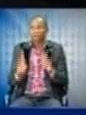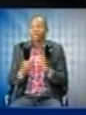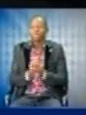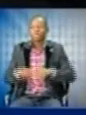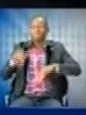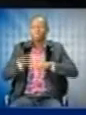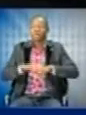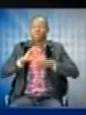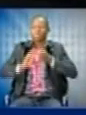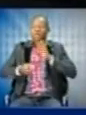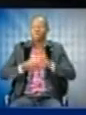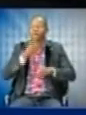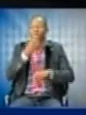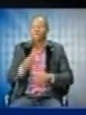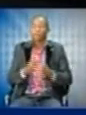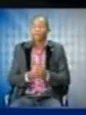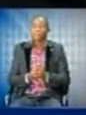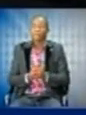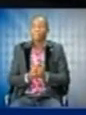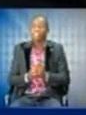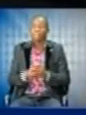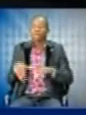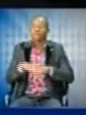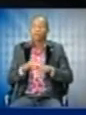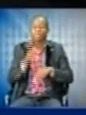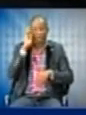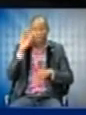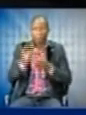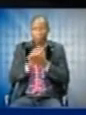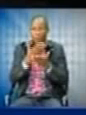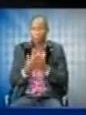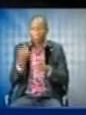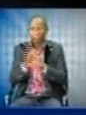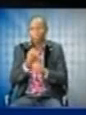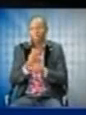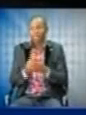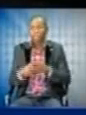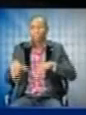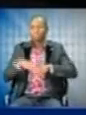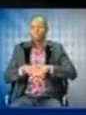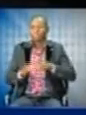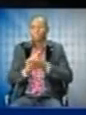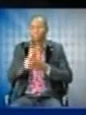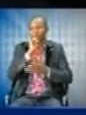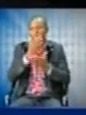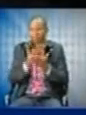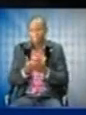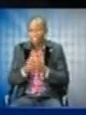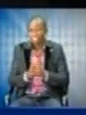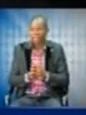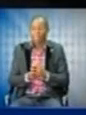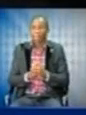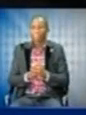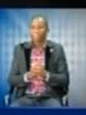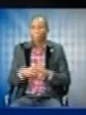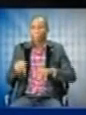est prématuré. Je crois qu'il faut qu'on reste d'abord comme un bloc. Nous avons des petites différences, mais c'est parfois aussi